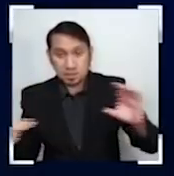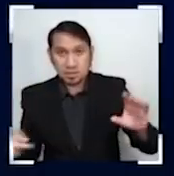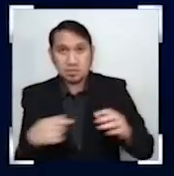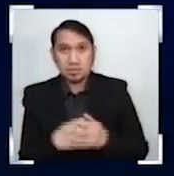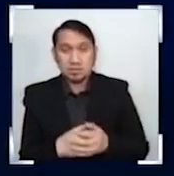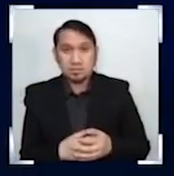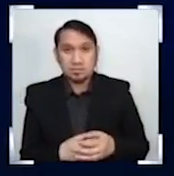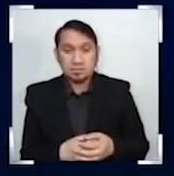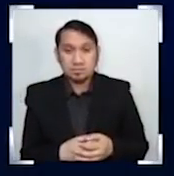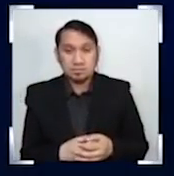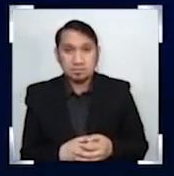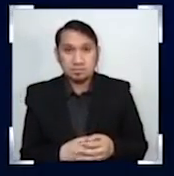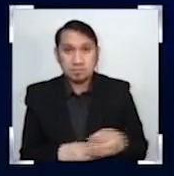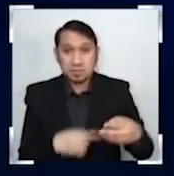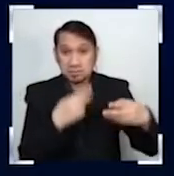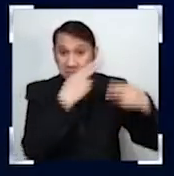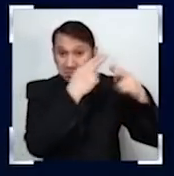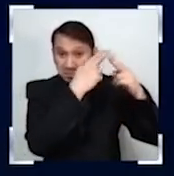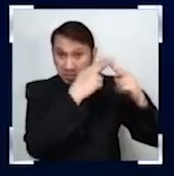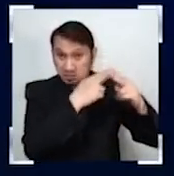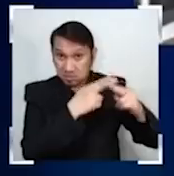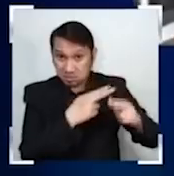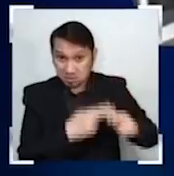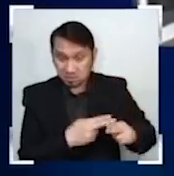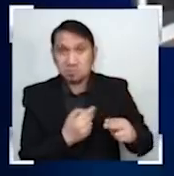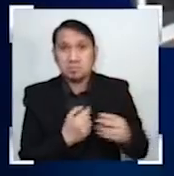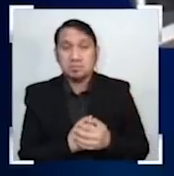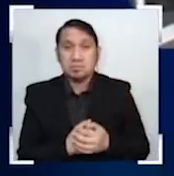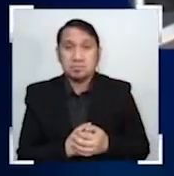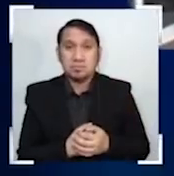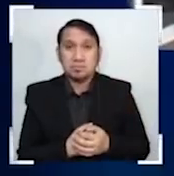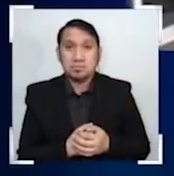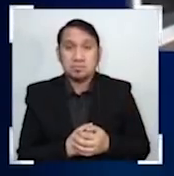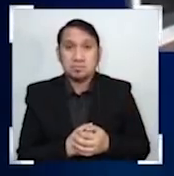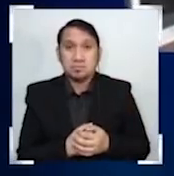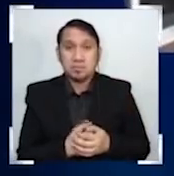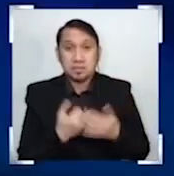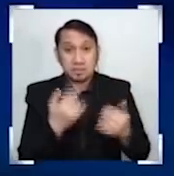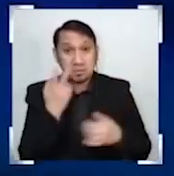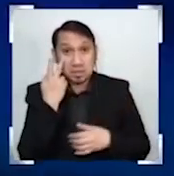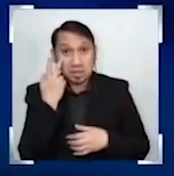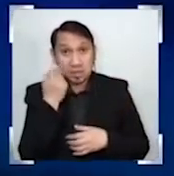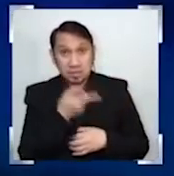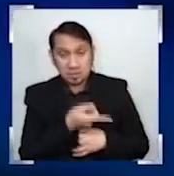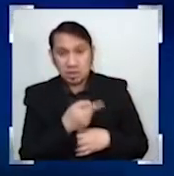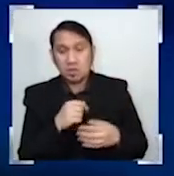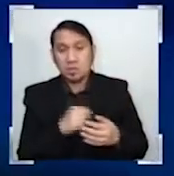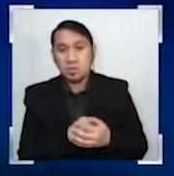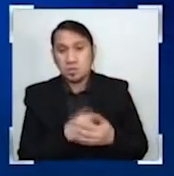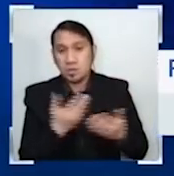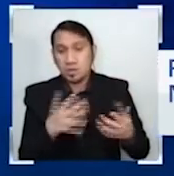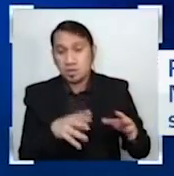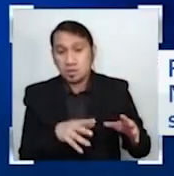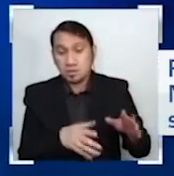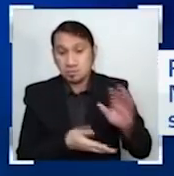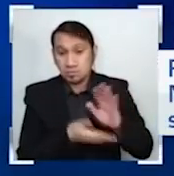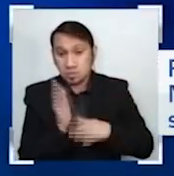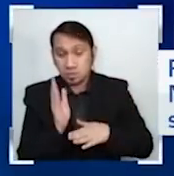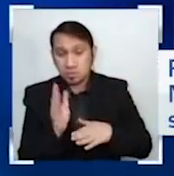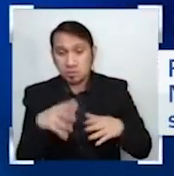Fernandin, Melbert John Santos at Ferdinand Dizon. Nakita raw ang sasakyan ng 4 na lumabas ng